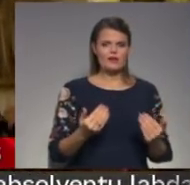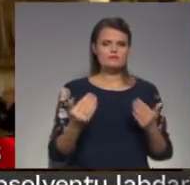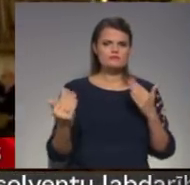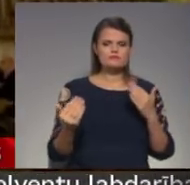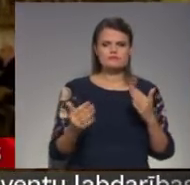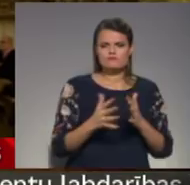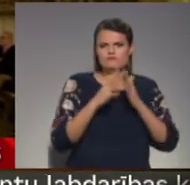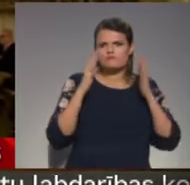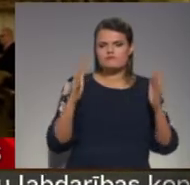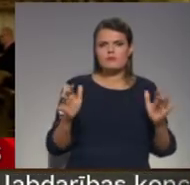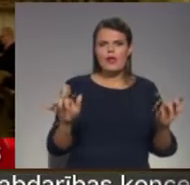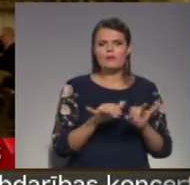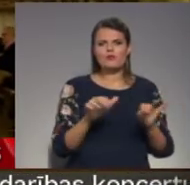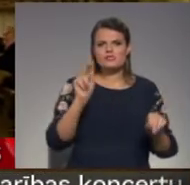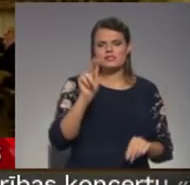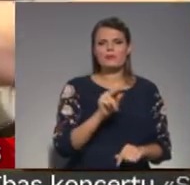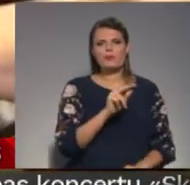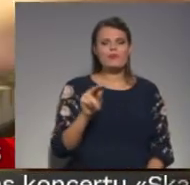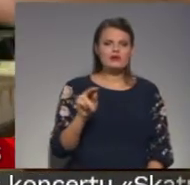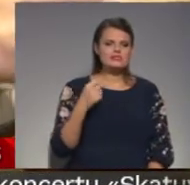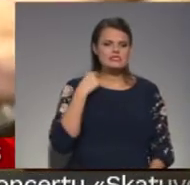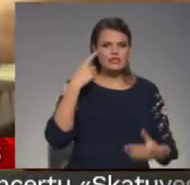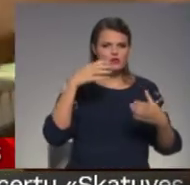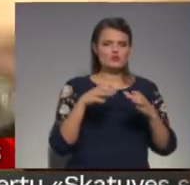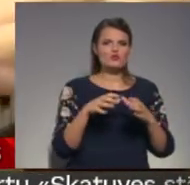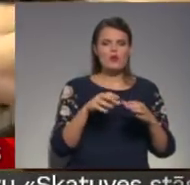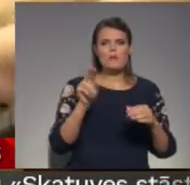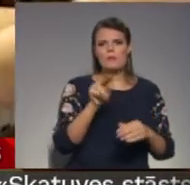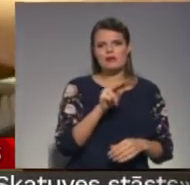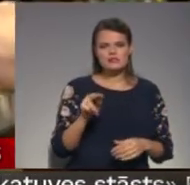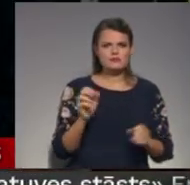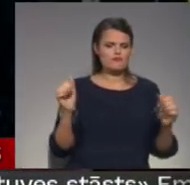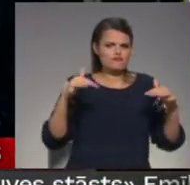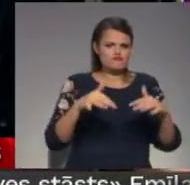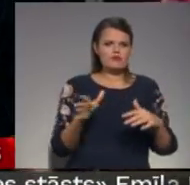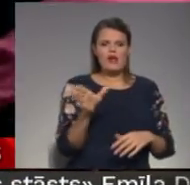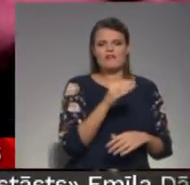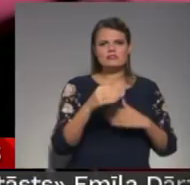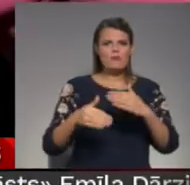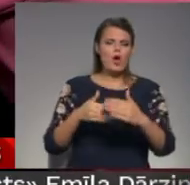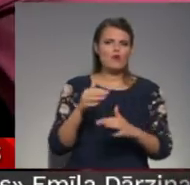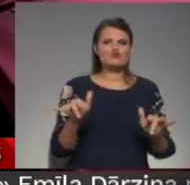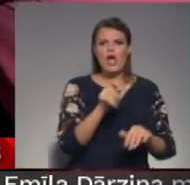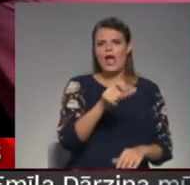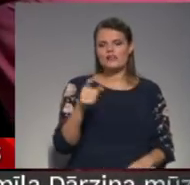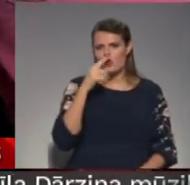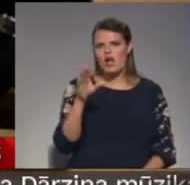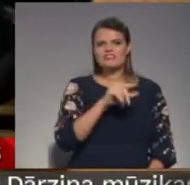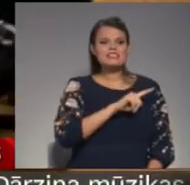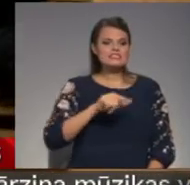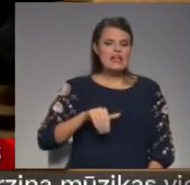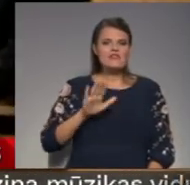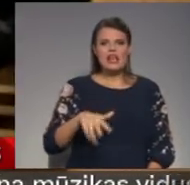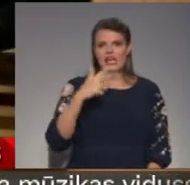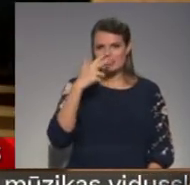Nebijuši vērieni ērģeļu mūzikas maratona koncertā Rīgas doma katedrālē nedēļas nogalē pulcējās visu paudžu ērģelnieki no visas Latvijas, lai